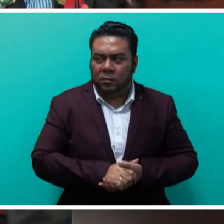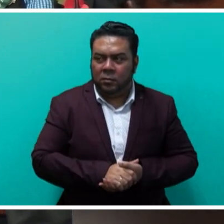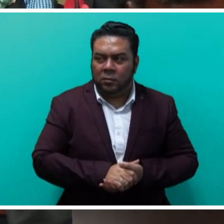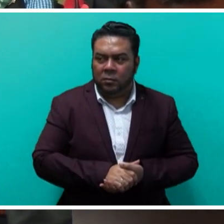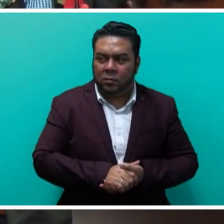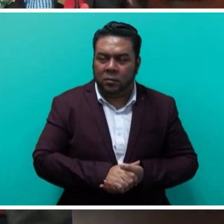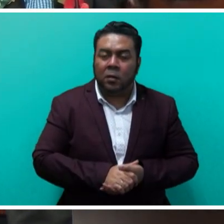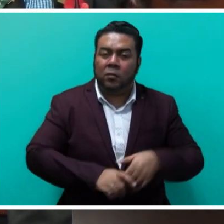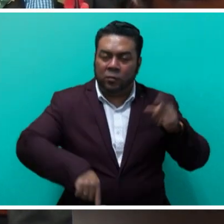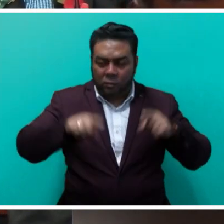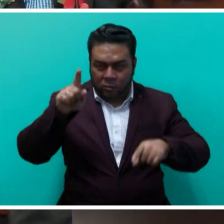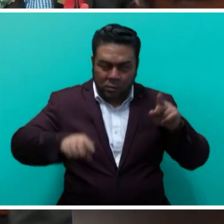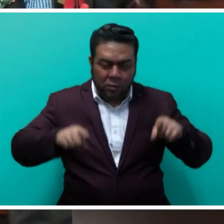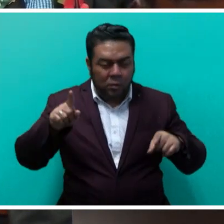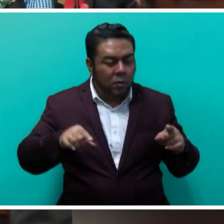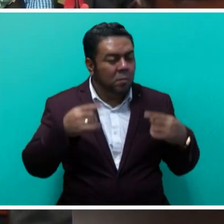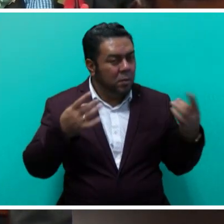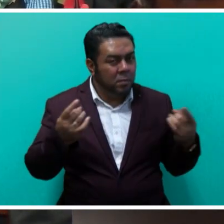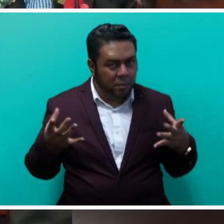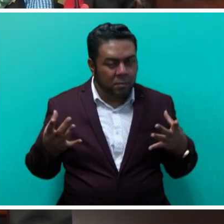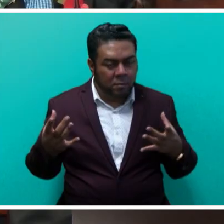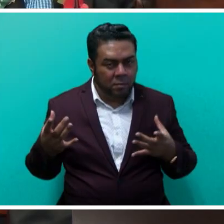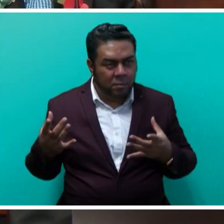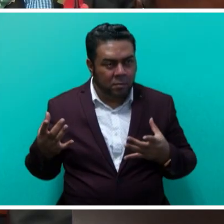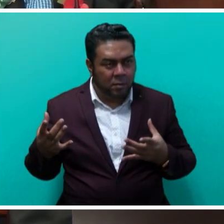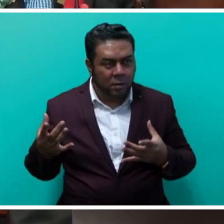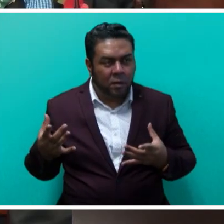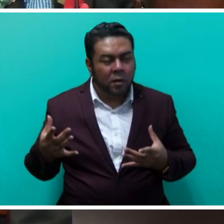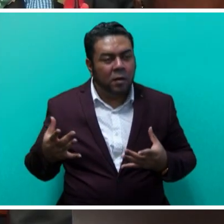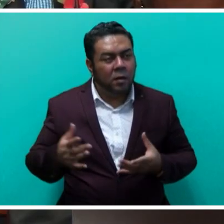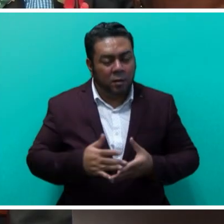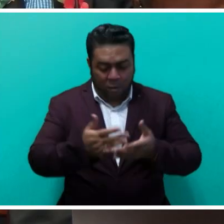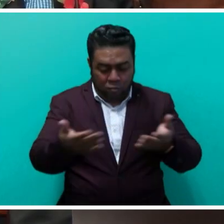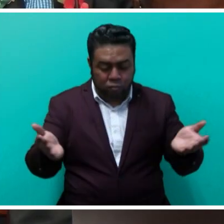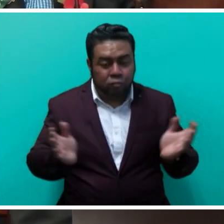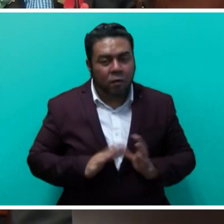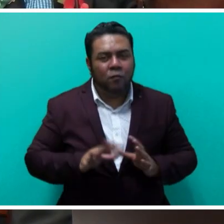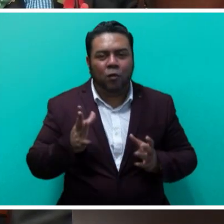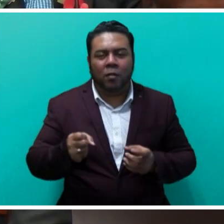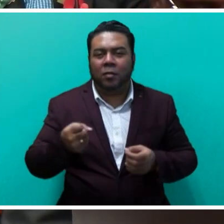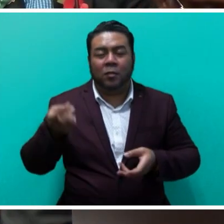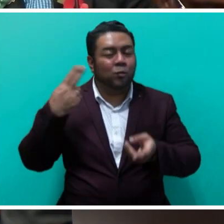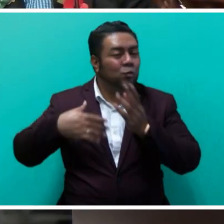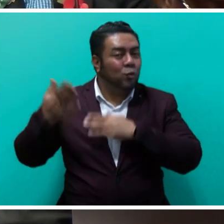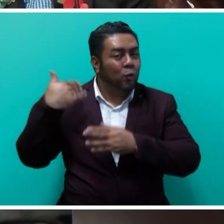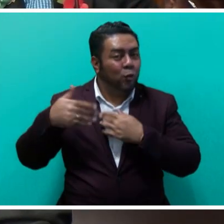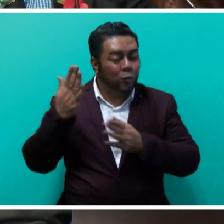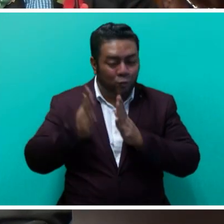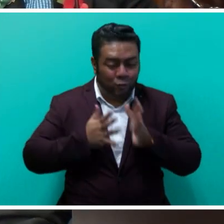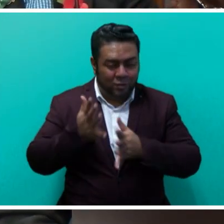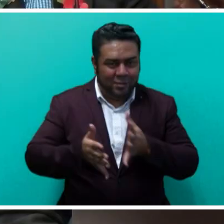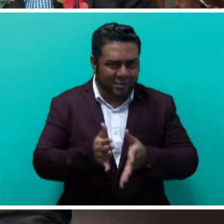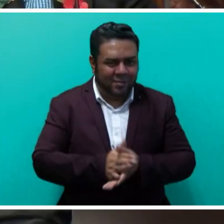E sa varautaki o titu na sova ni tukutuku, ka mena maroroi kina na